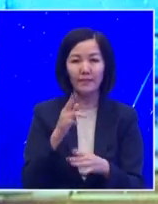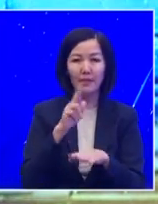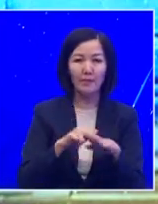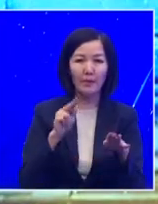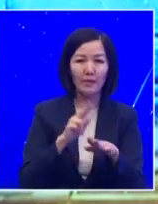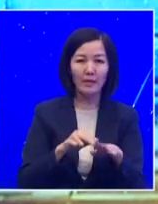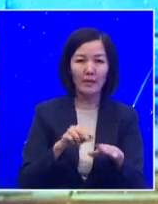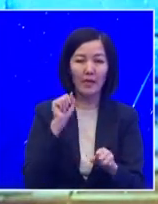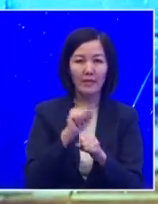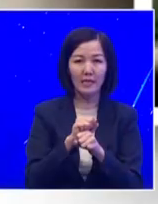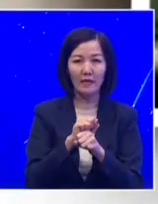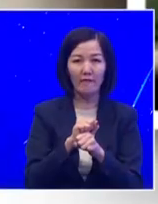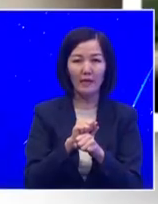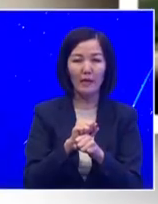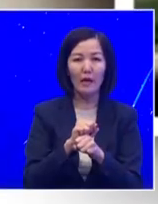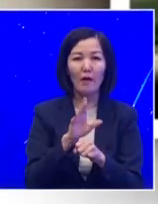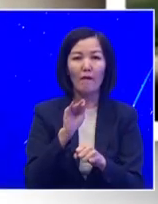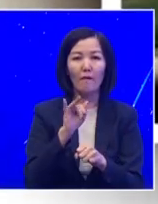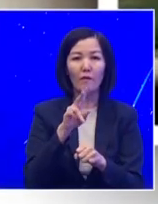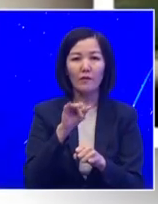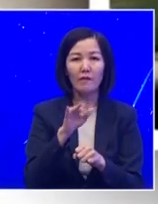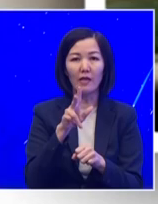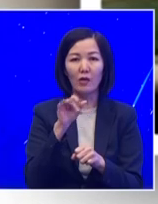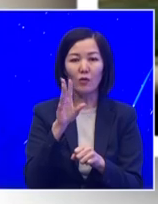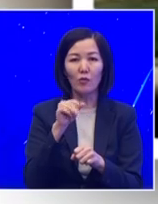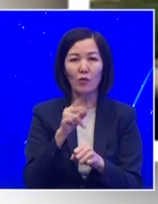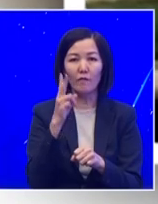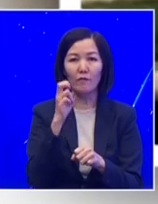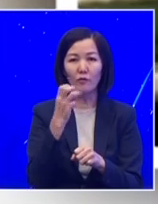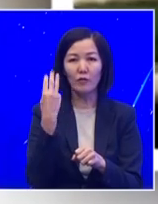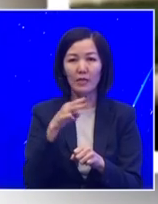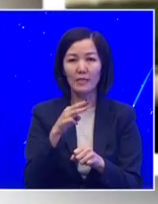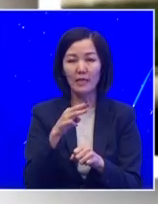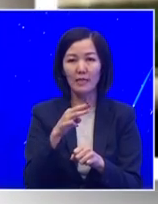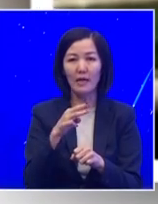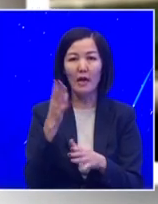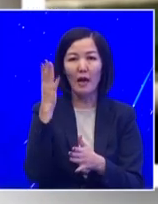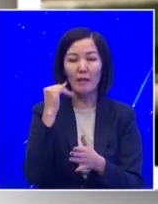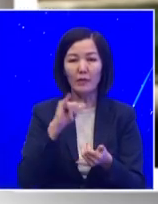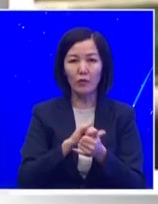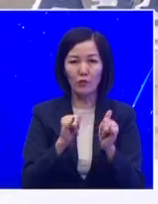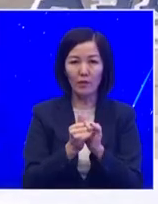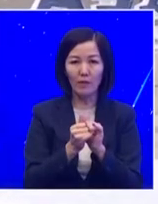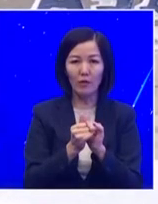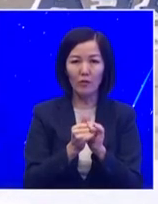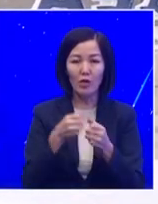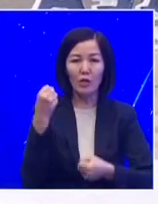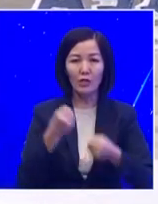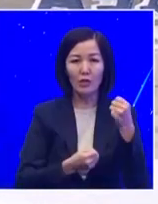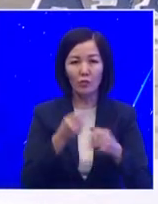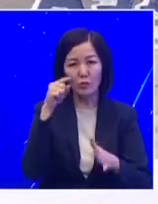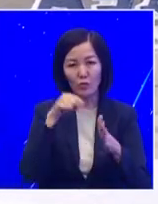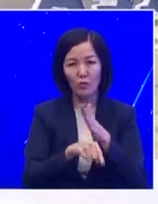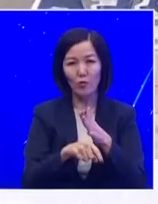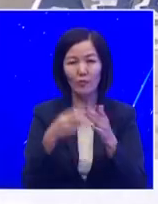полицейские остановили машину Volkswagen Golf на 230-м километре автодороги Алматы-Усть-Каменогорск. За рулем